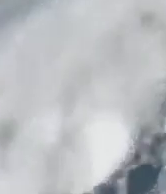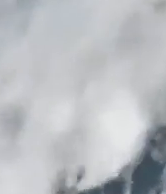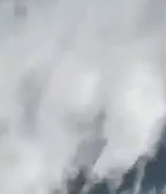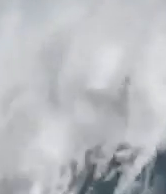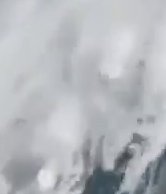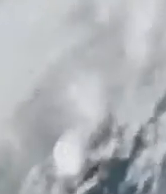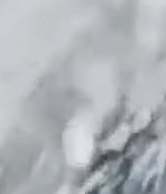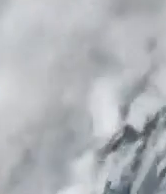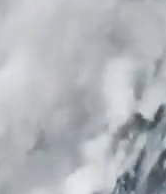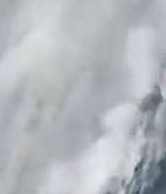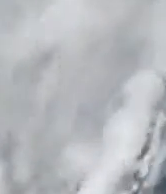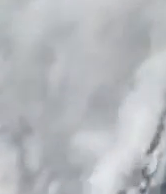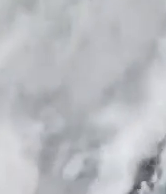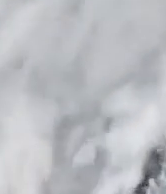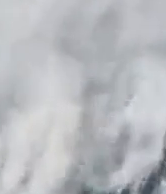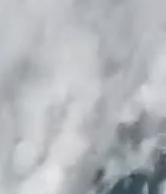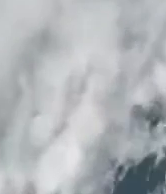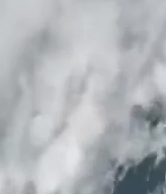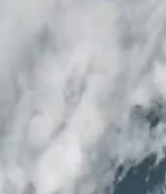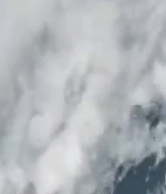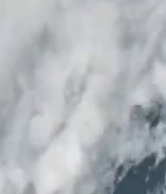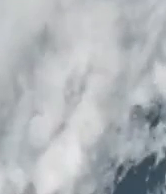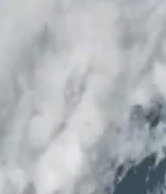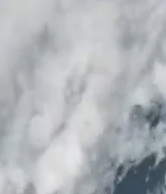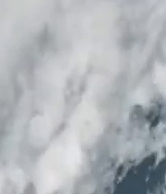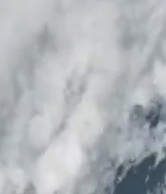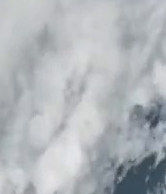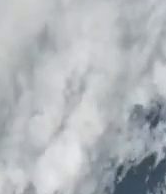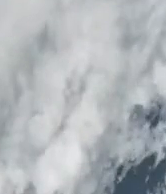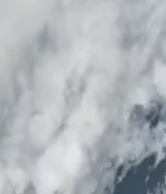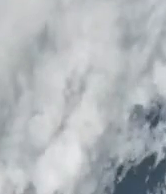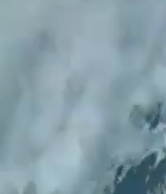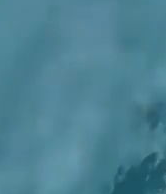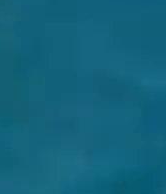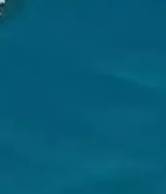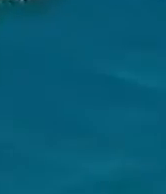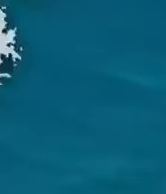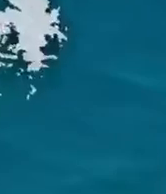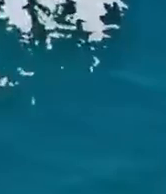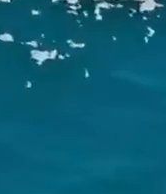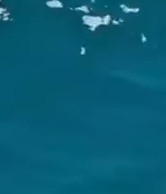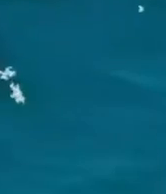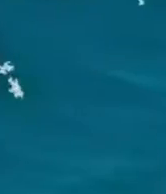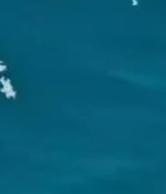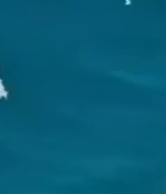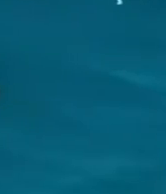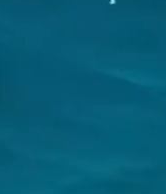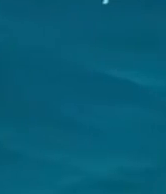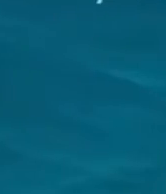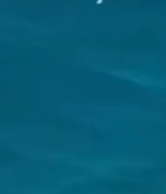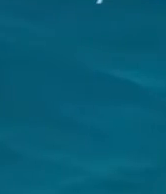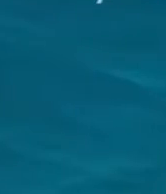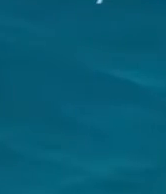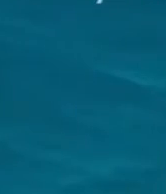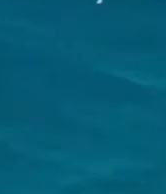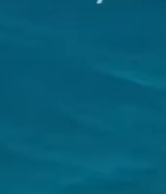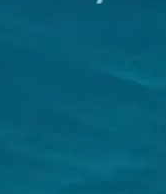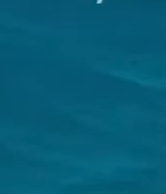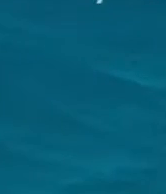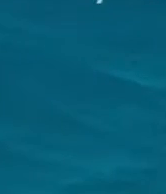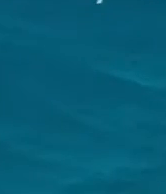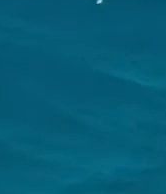광주, 전남 지역에 5에서 30mm고요. 내일 오후부터 밤 사이에 광주와 전남 내륙 지역에는 5에서